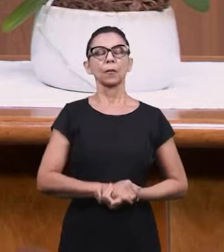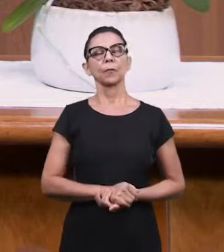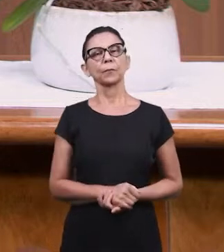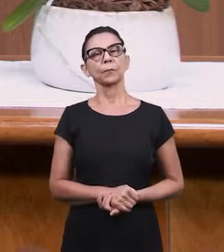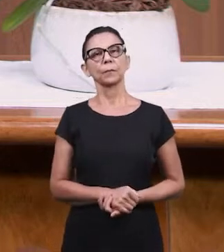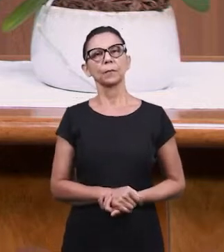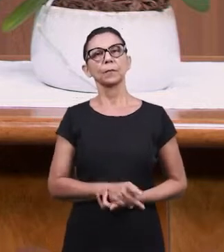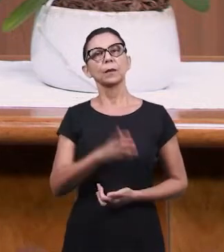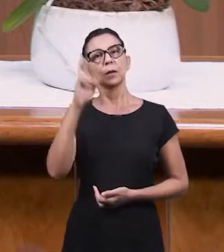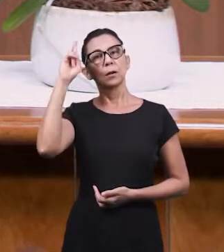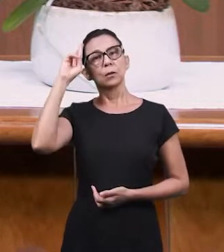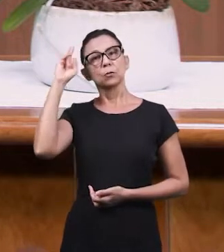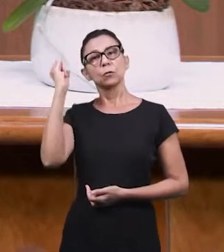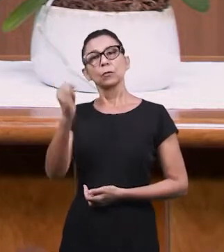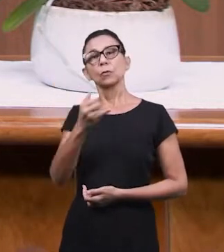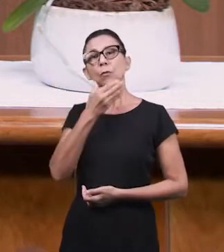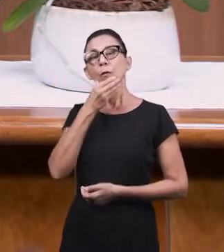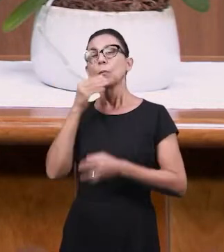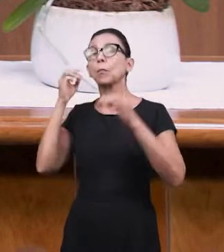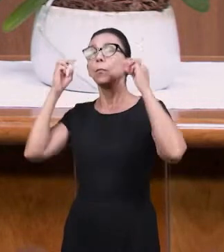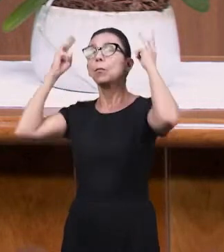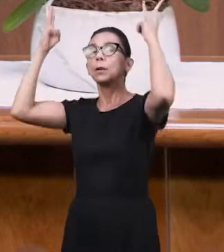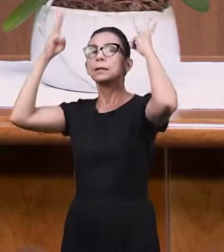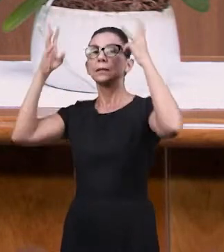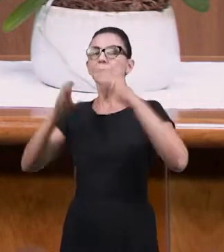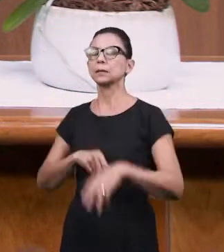Et ici, il nous dit, la première chose,